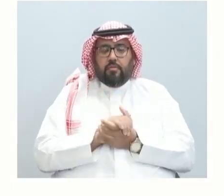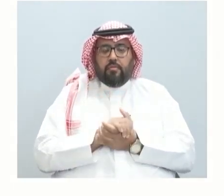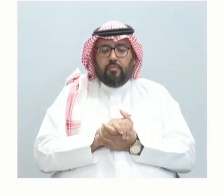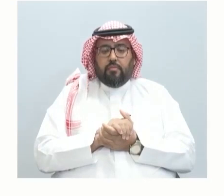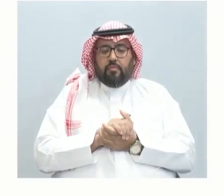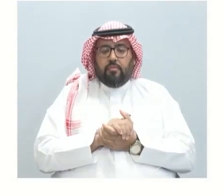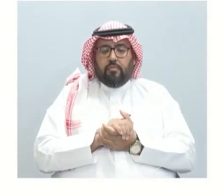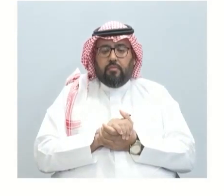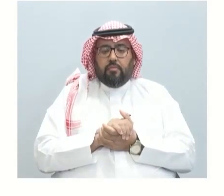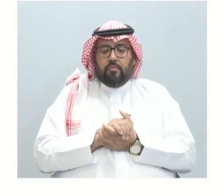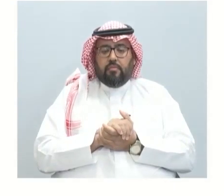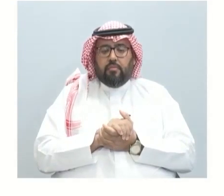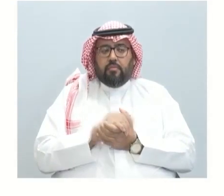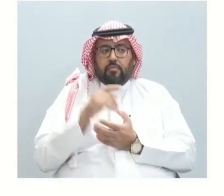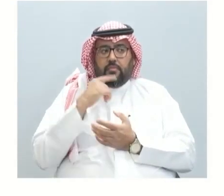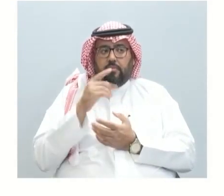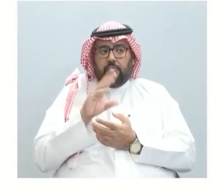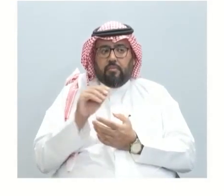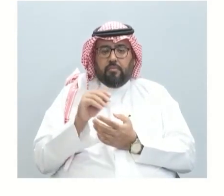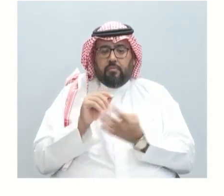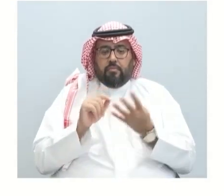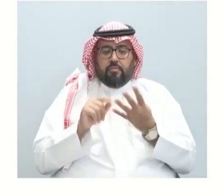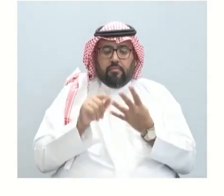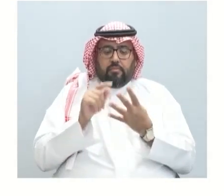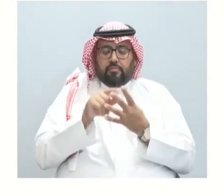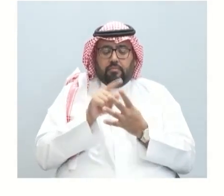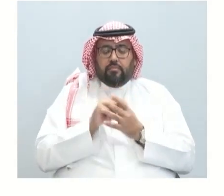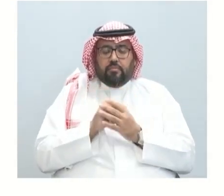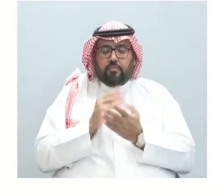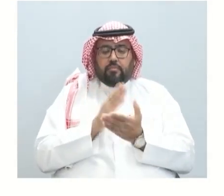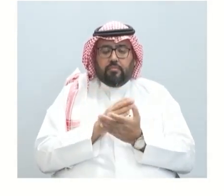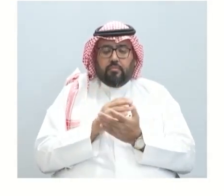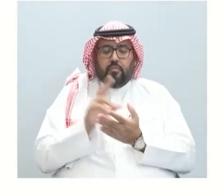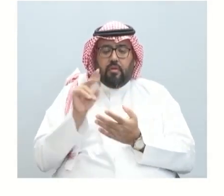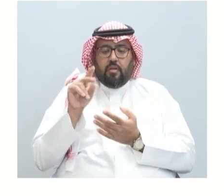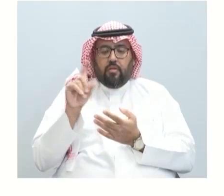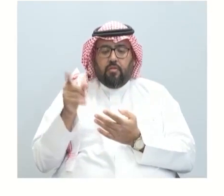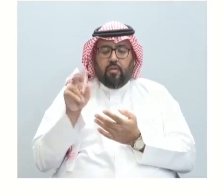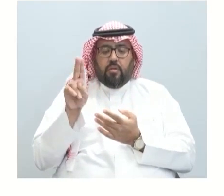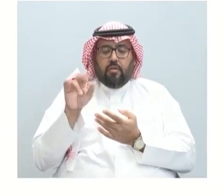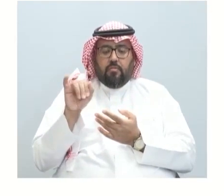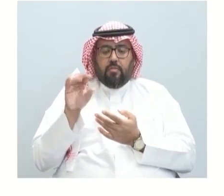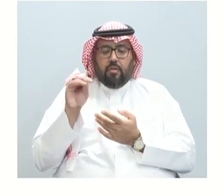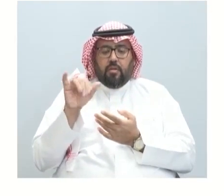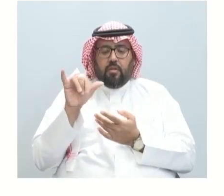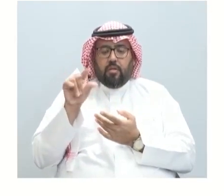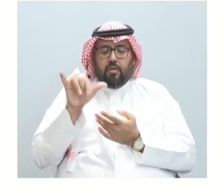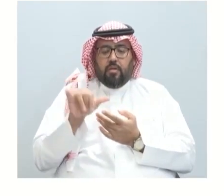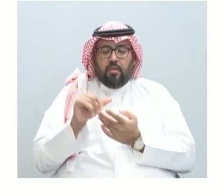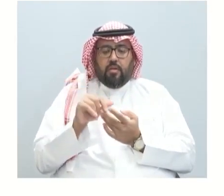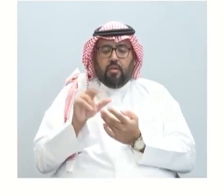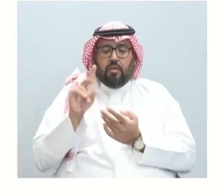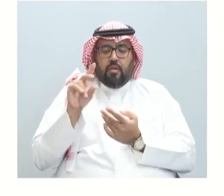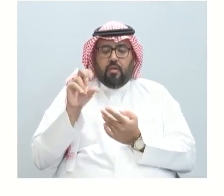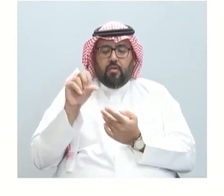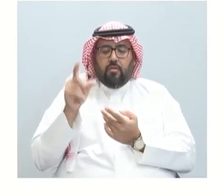المتساوي اذا مثل ما اتفقنا هنالك اربع مراحل الانقسام المتساوي الطور التمهيدي الطور الاستوائي كذلك